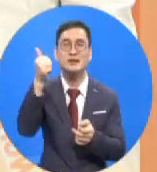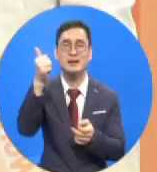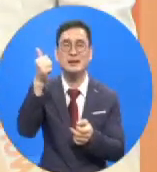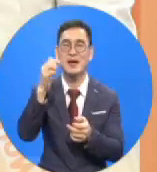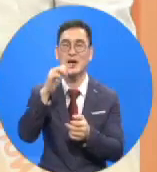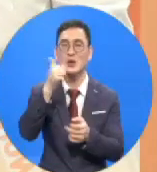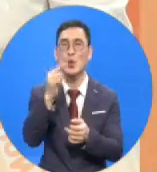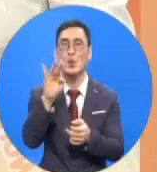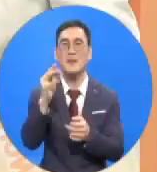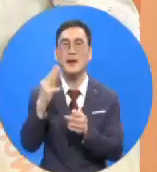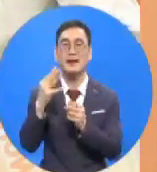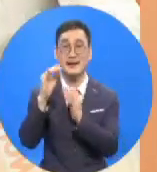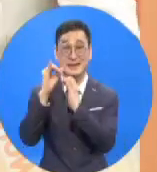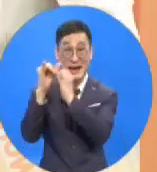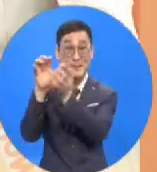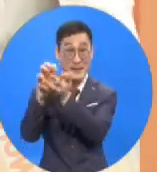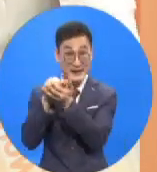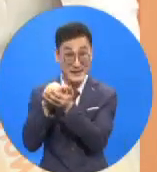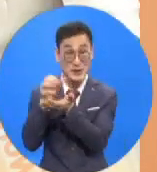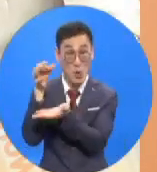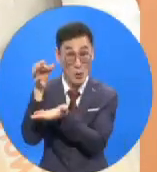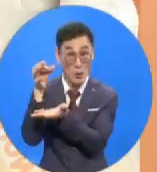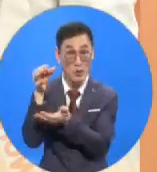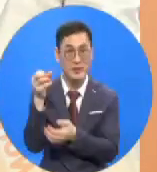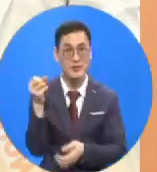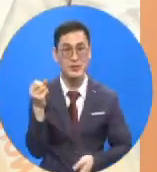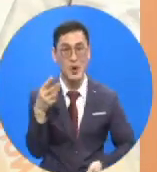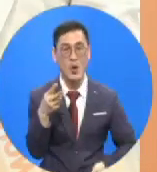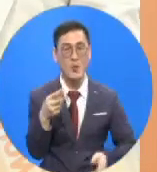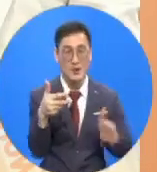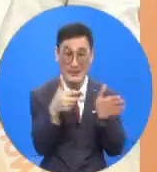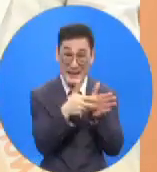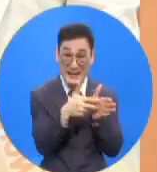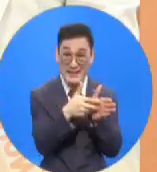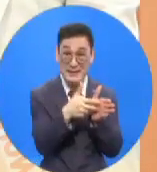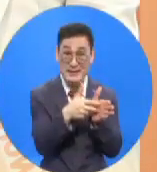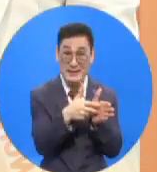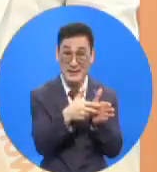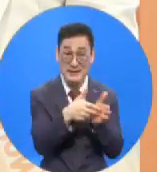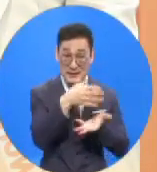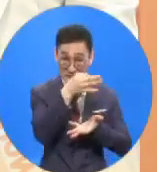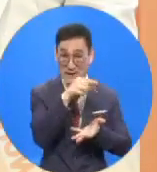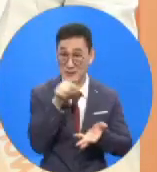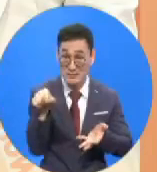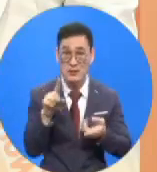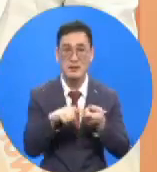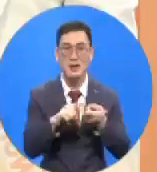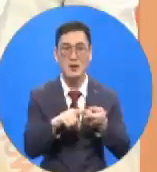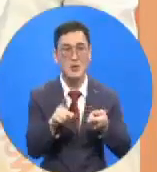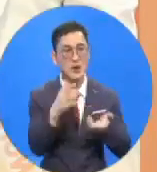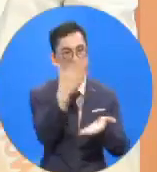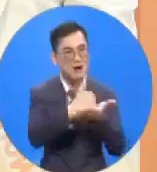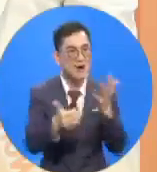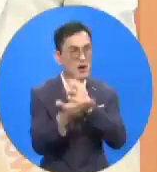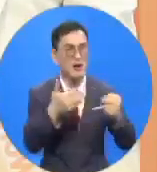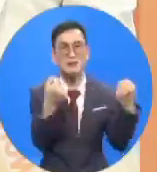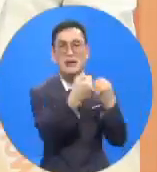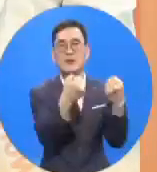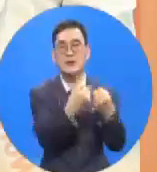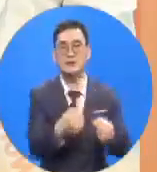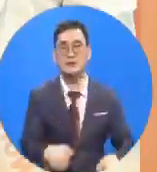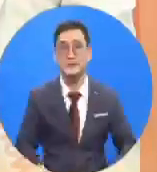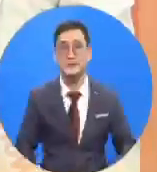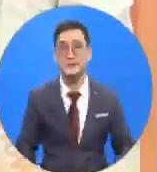걸렸으니까 업주 탈틴 있잖아요 그런데 사실 뭐 아버지 22 설치 신 김대통령 오모 우리 대한민국의 어떻게